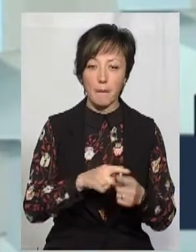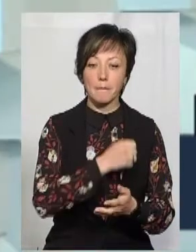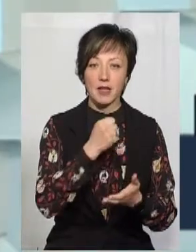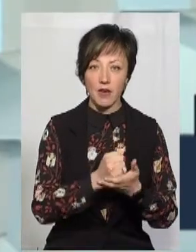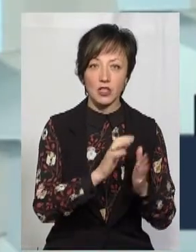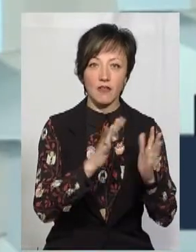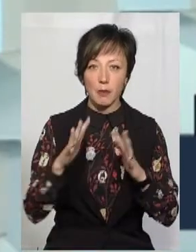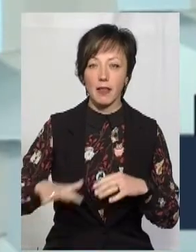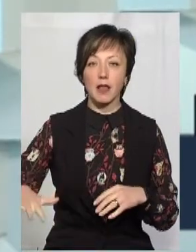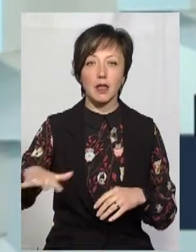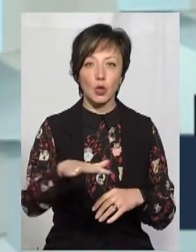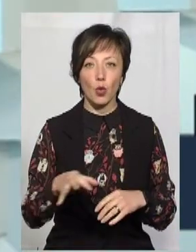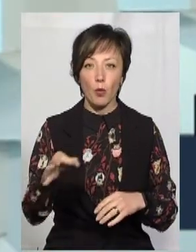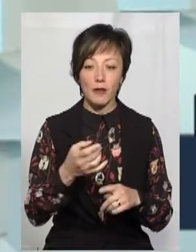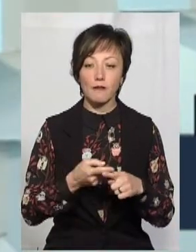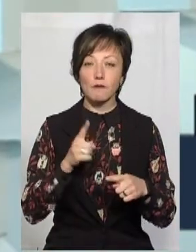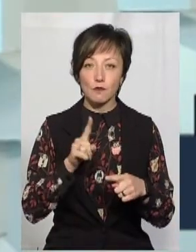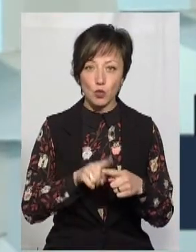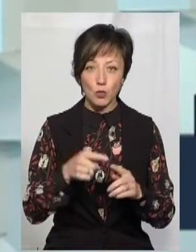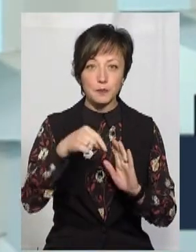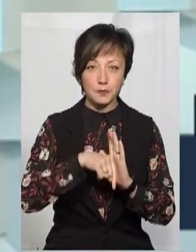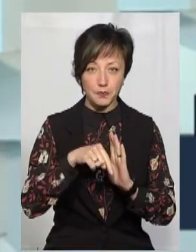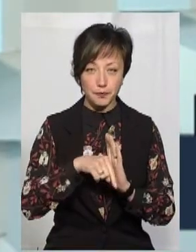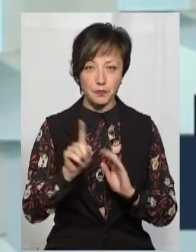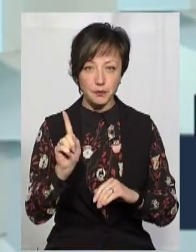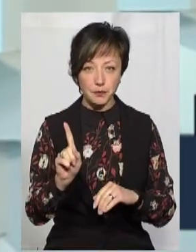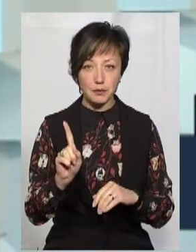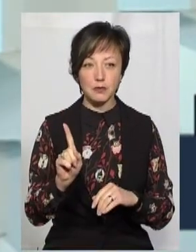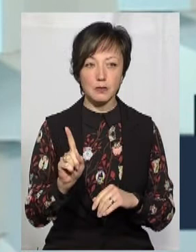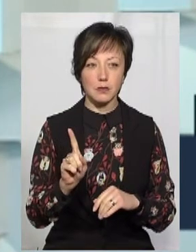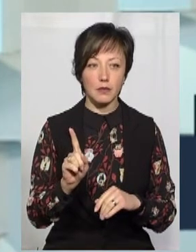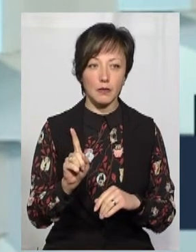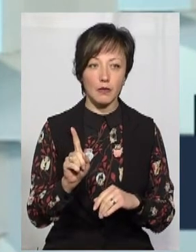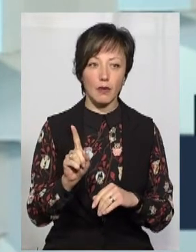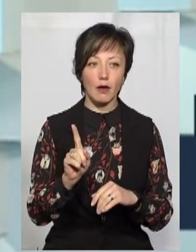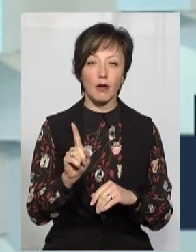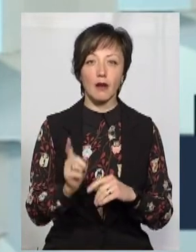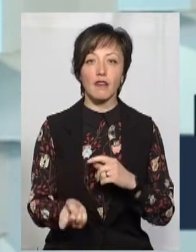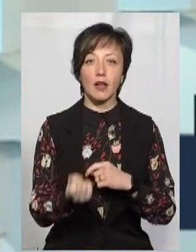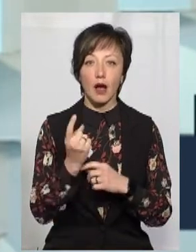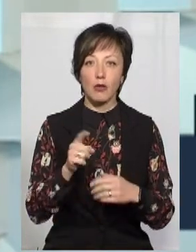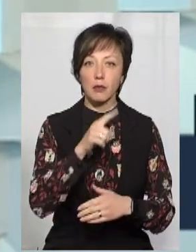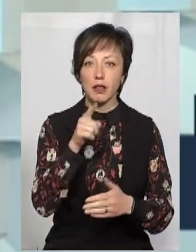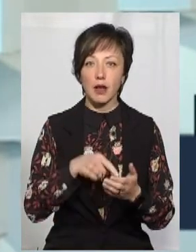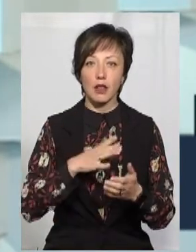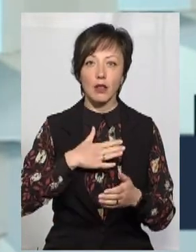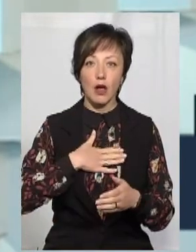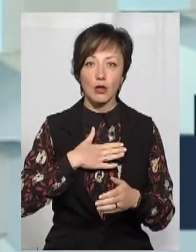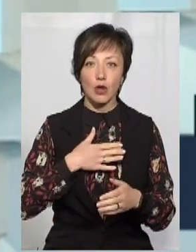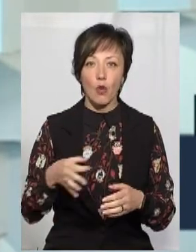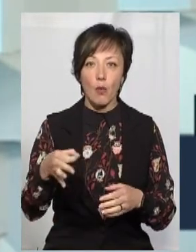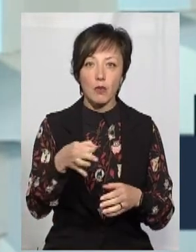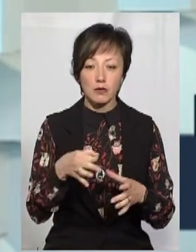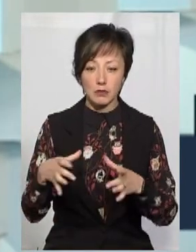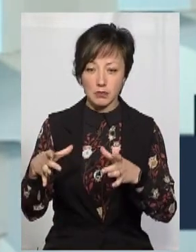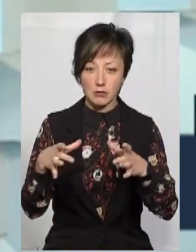підтверджені випадки на території Хмельниччини. В цьому, до речі, аспекті, бо лунають певні питання, що наша область є таким осередком,